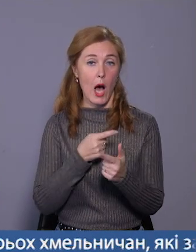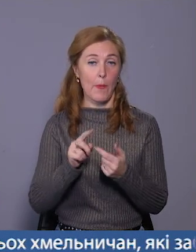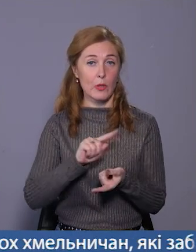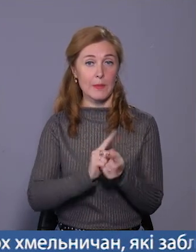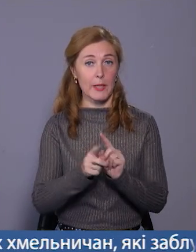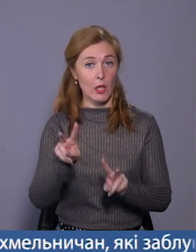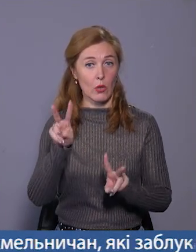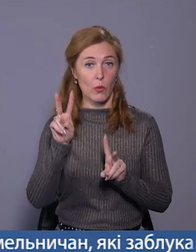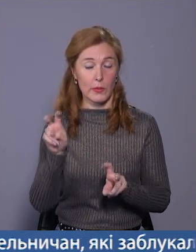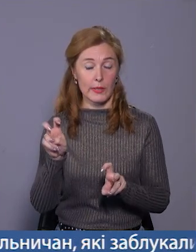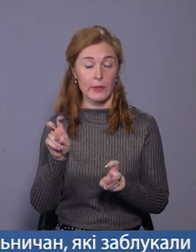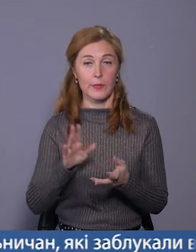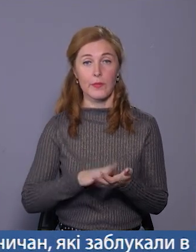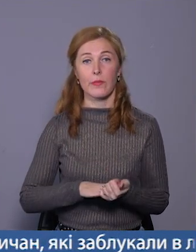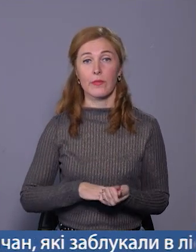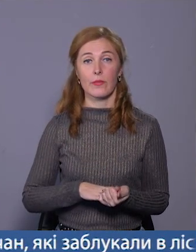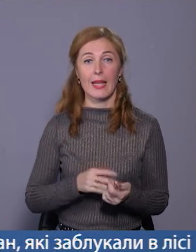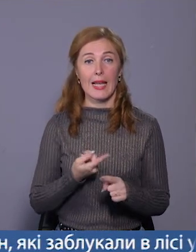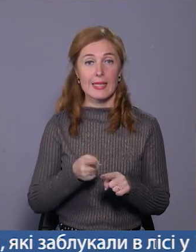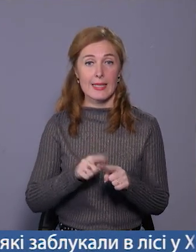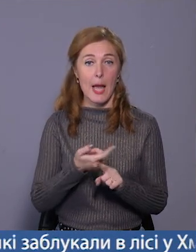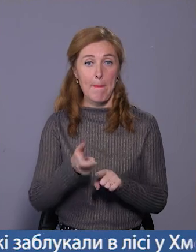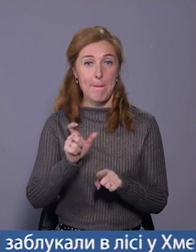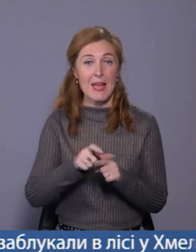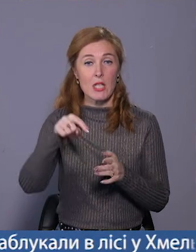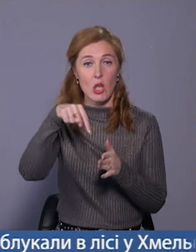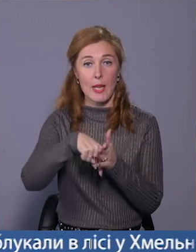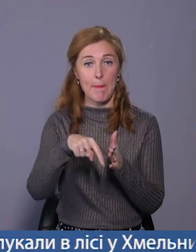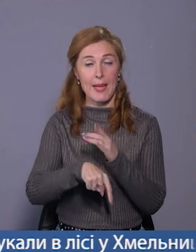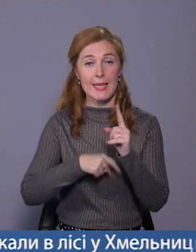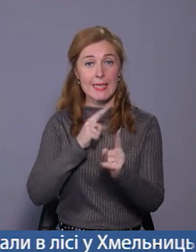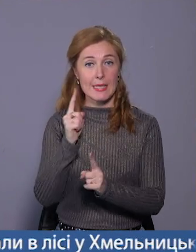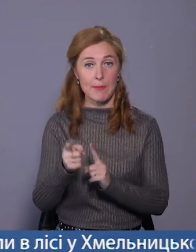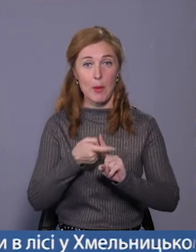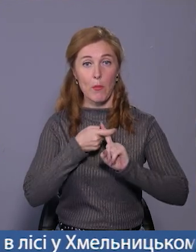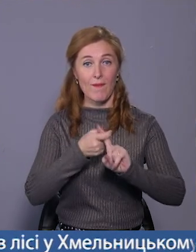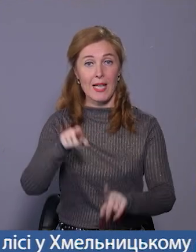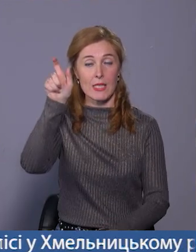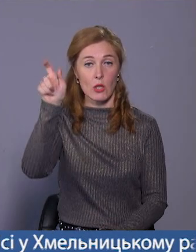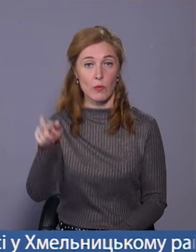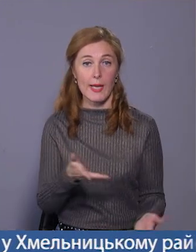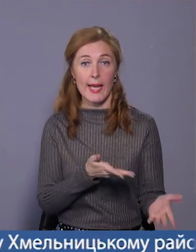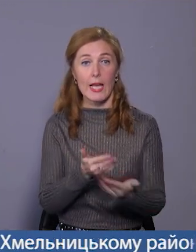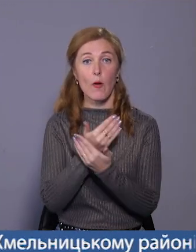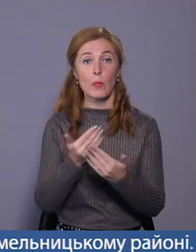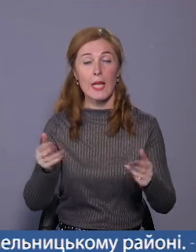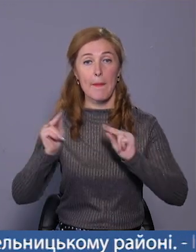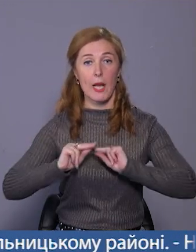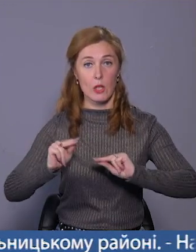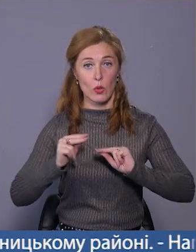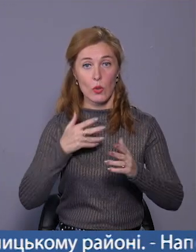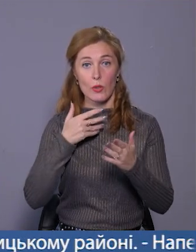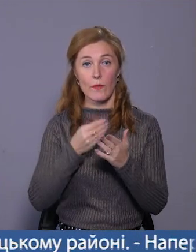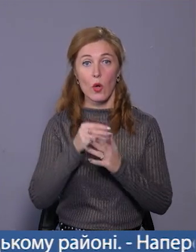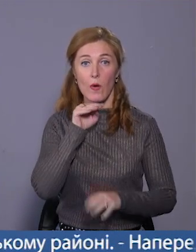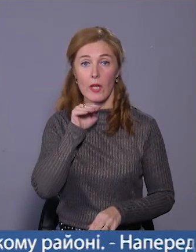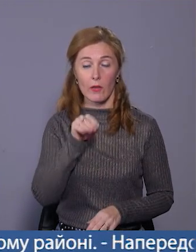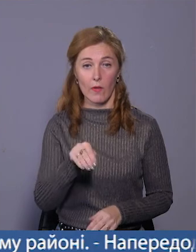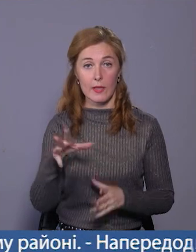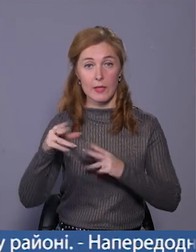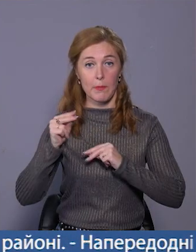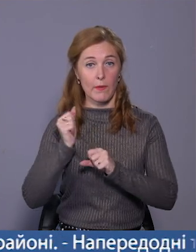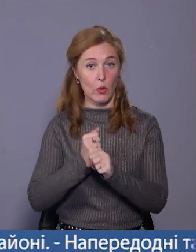ряду дотичного до музейного життя. Це більш глибинні зміни, пов'язані із людьми, які у музеї працюють. Свою кваліфікацію